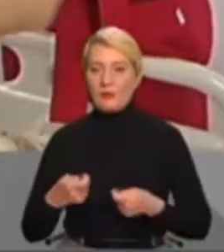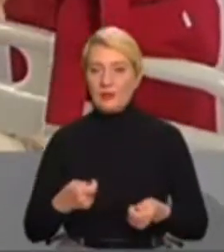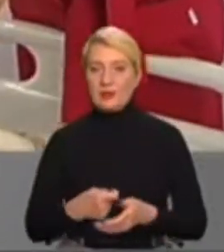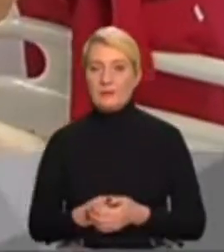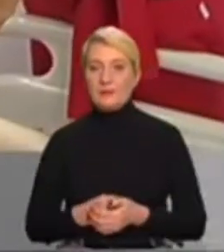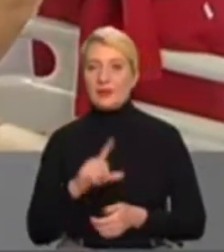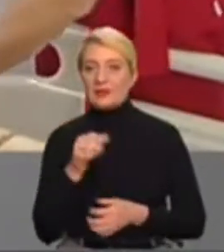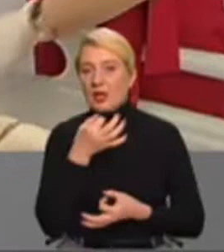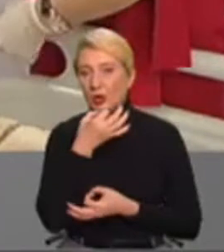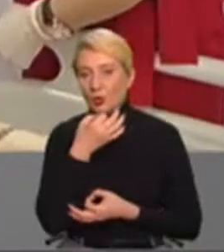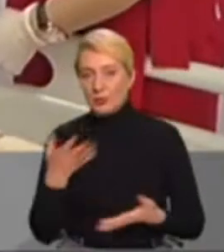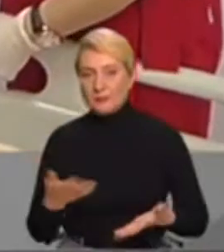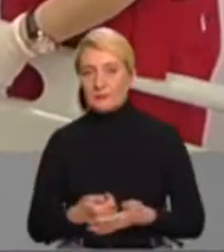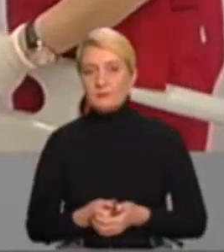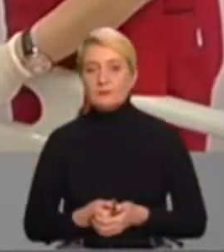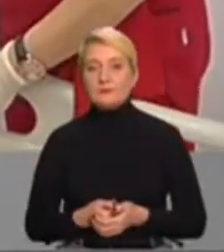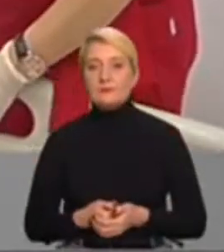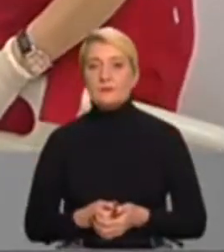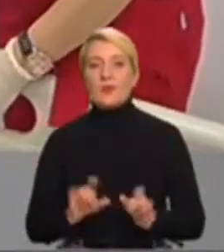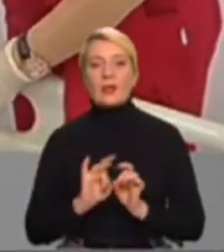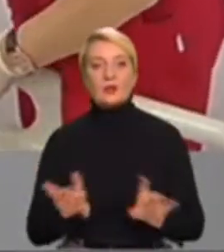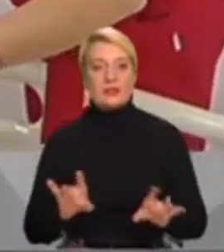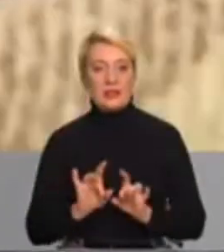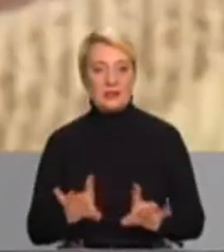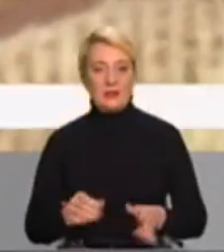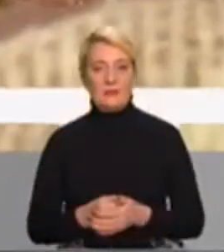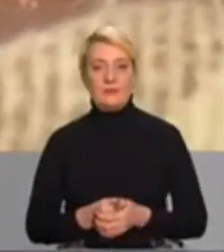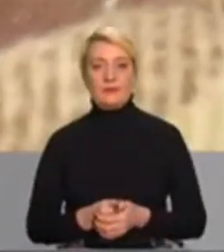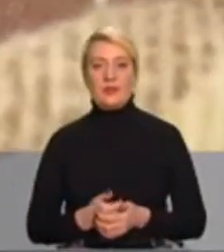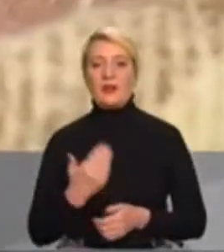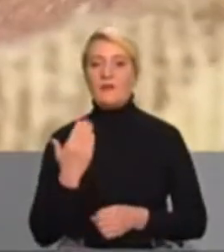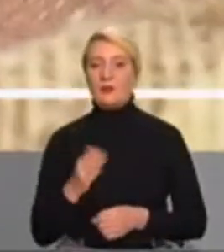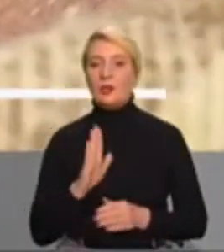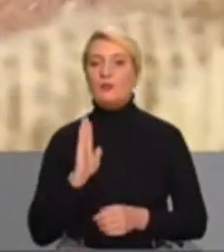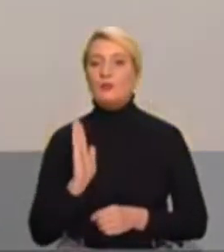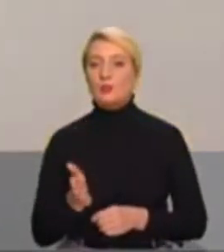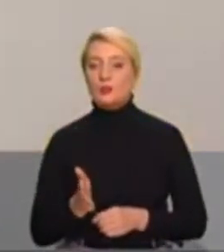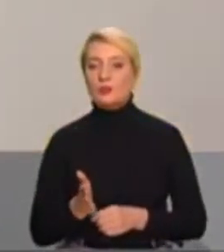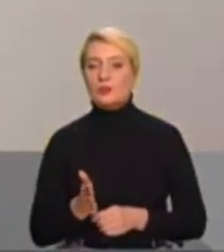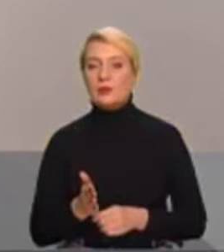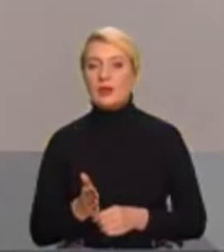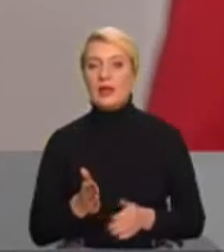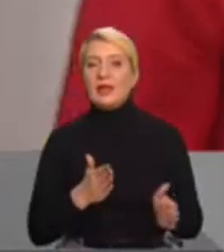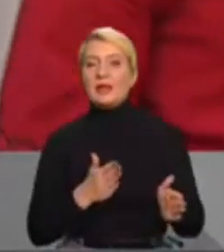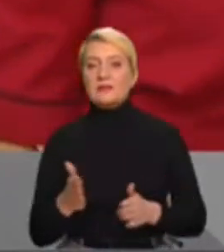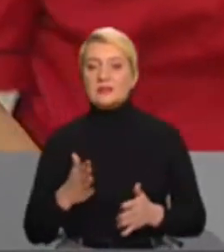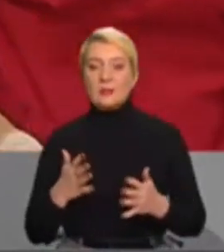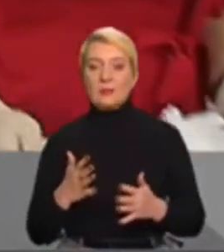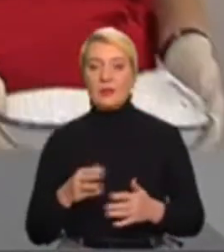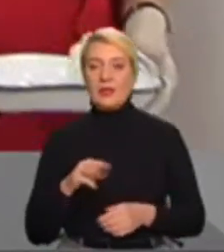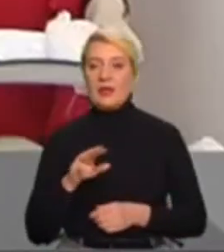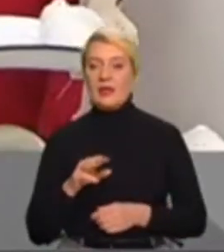за будь-яким, скажімо так, роз'ясненням. Вони будуть і в системі охорони здоров'я,